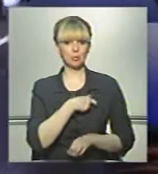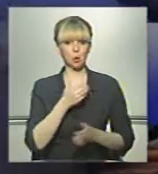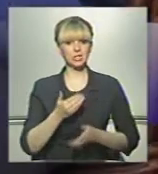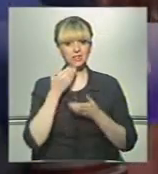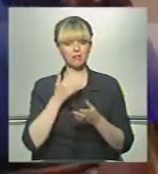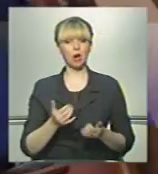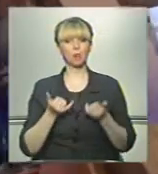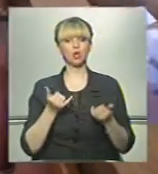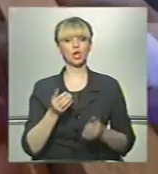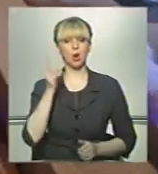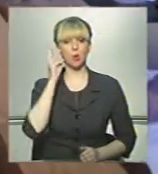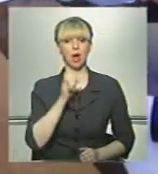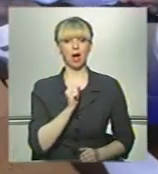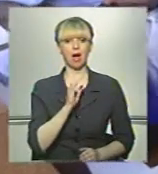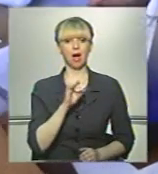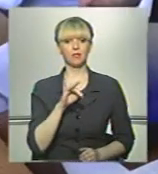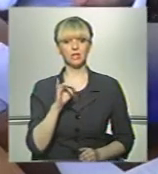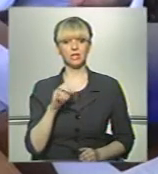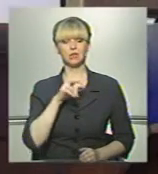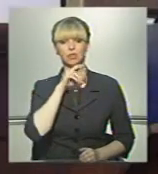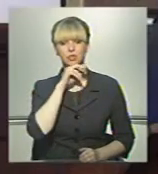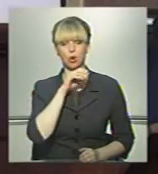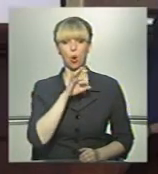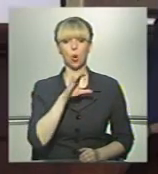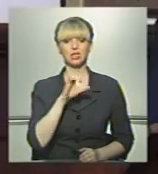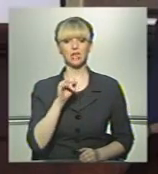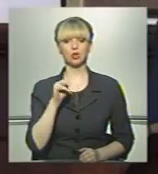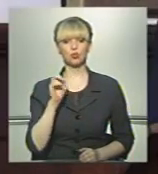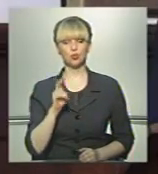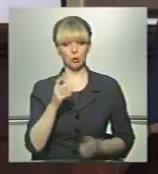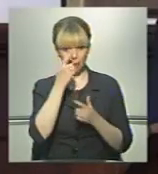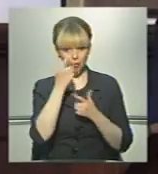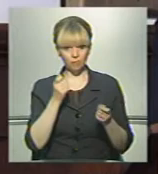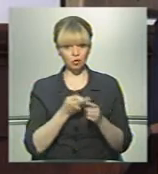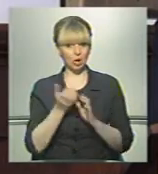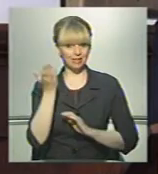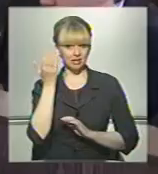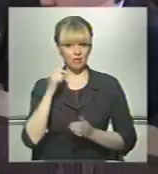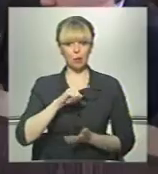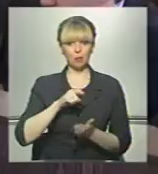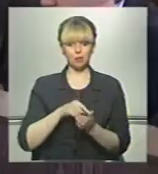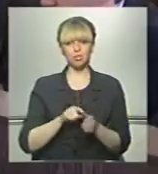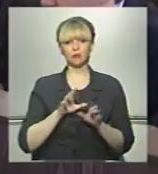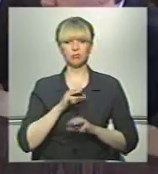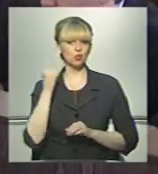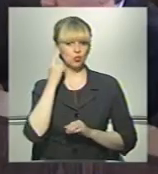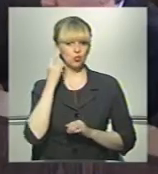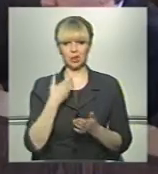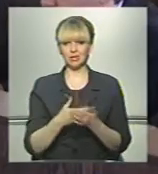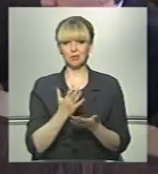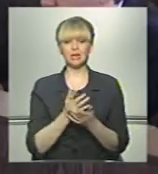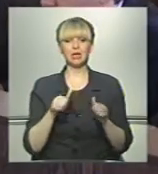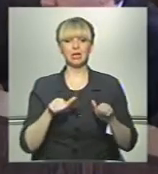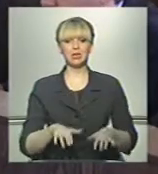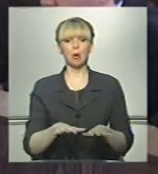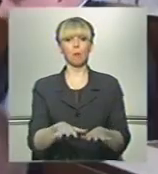звернувся почесний консул Австрії у Чернівцях Сергій Осадчук і повідомив, що донедавна містом ширились чутки, нібито є